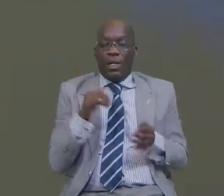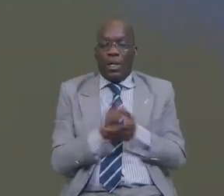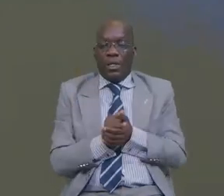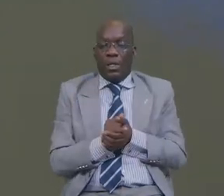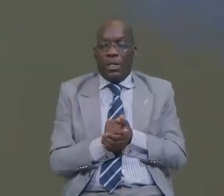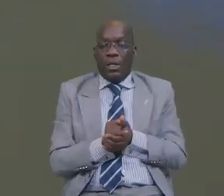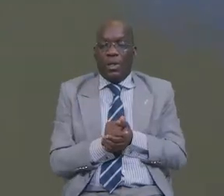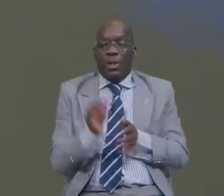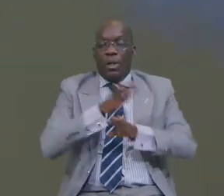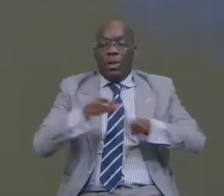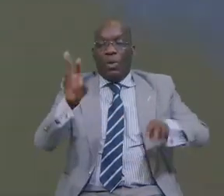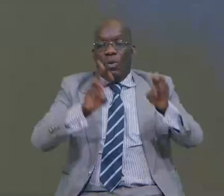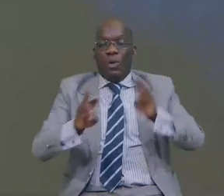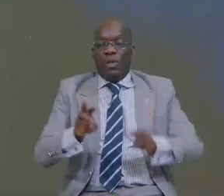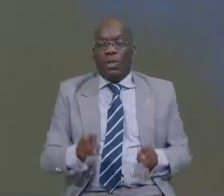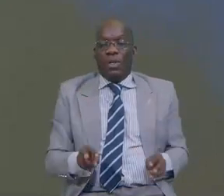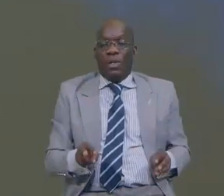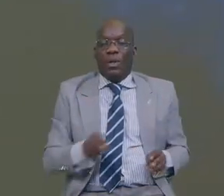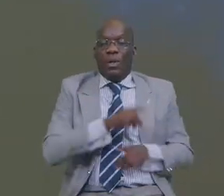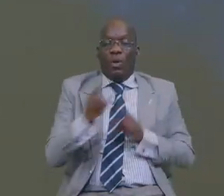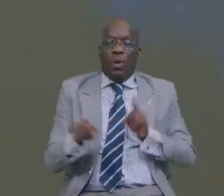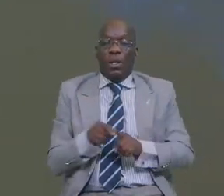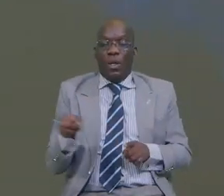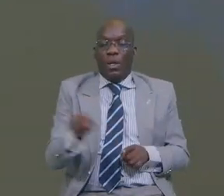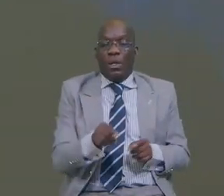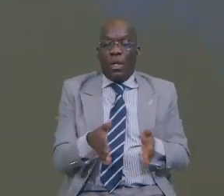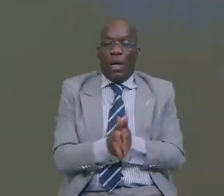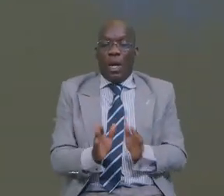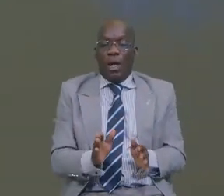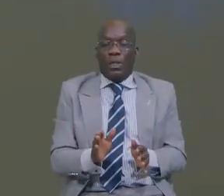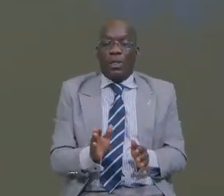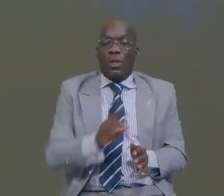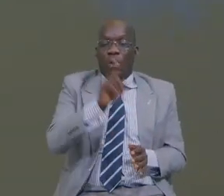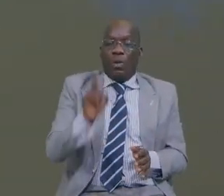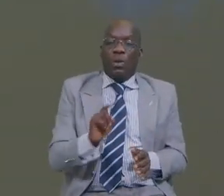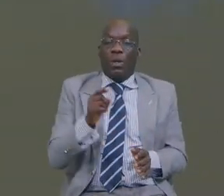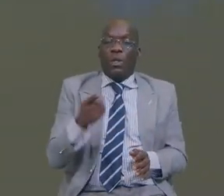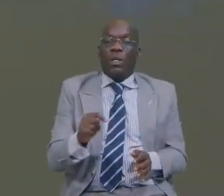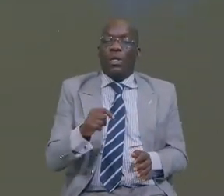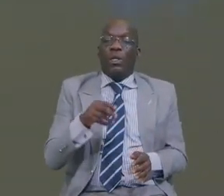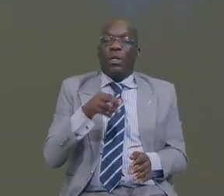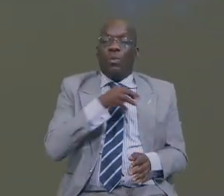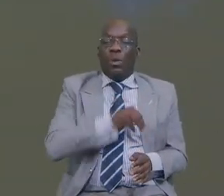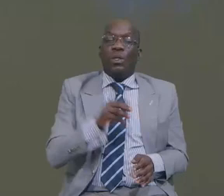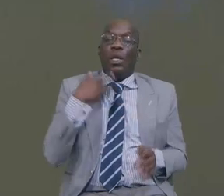dit, ne t'en fais pas. Quand on va te poser des questions, ce n'est pas toi. Il y a quelqu'un qui vit au-dedans de toi